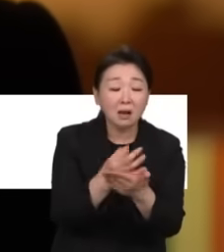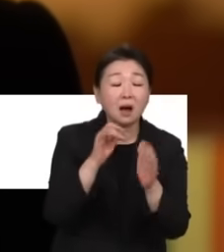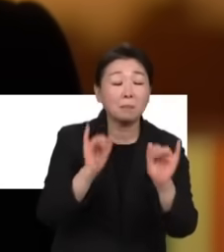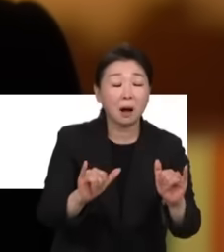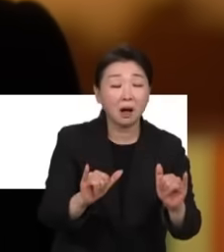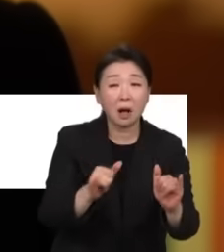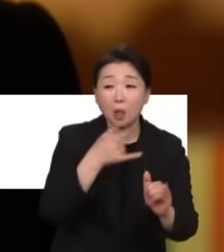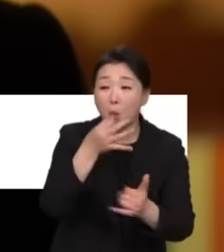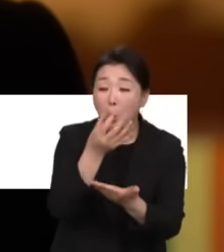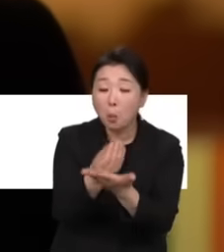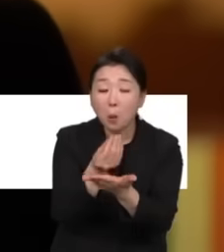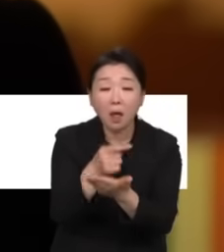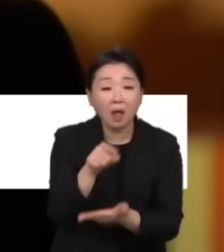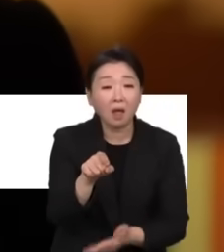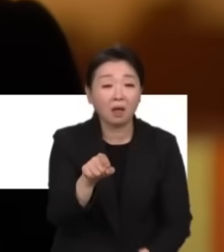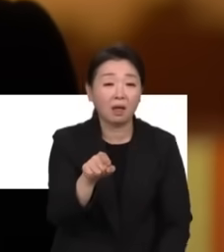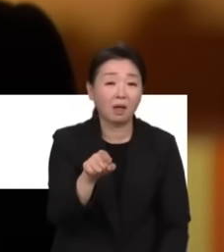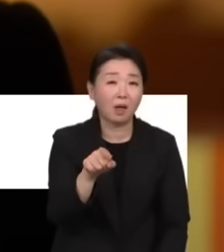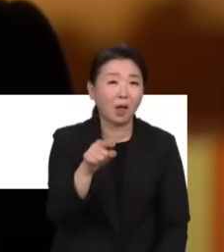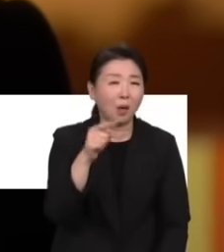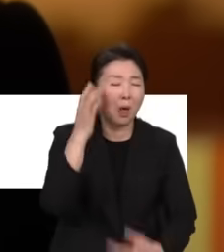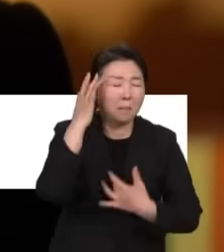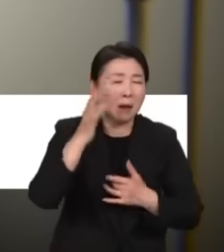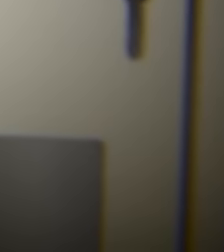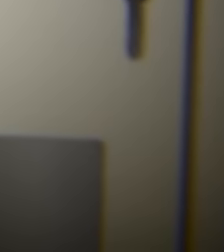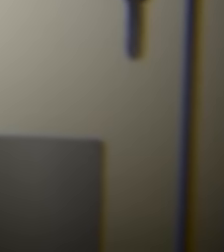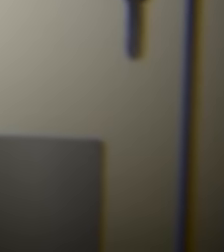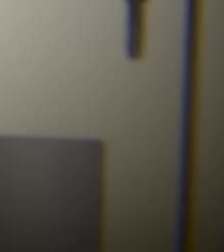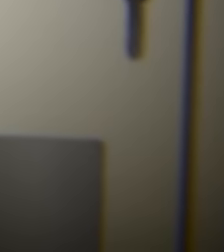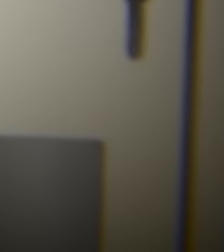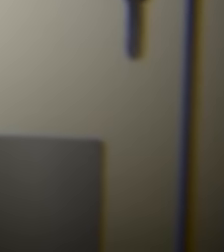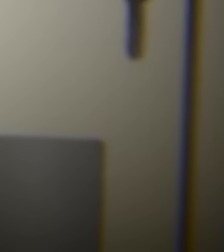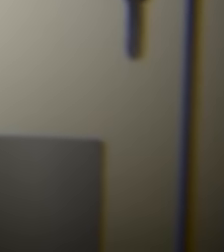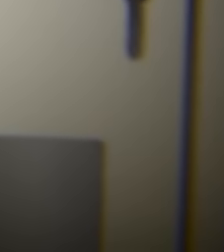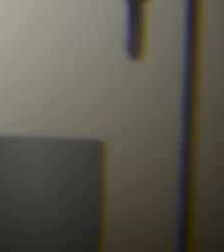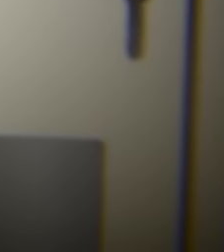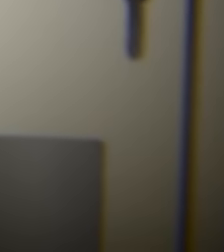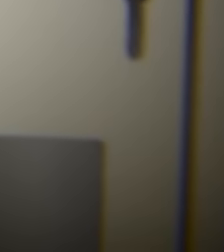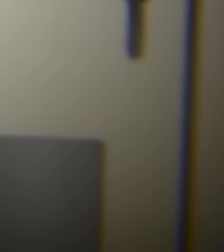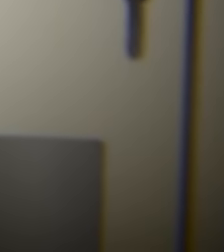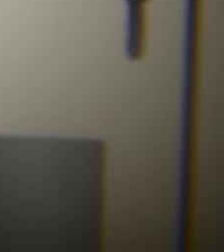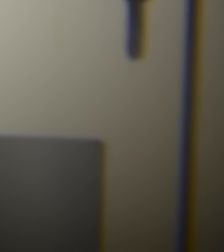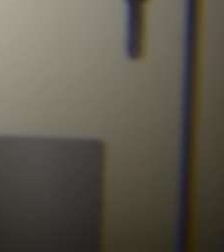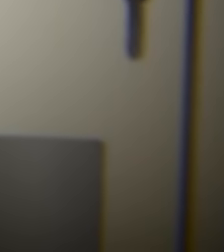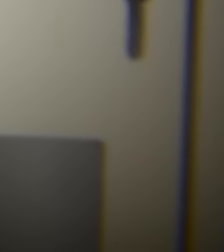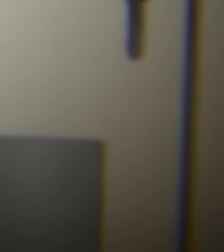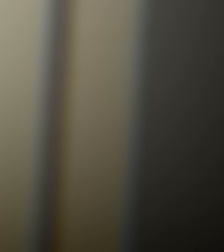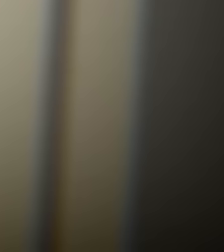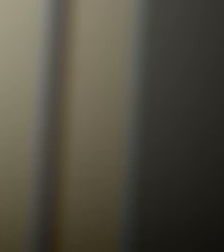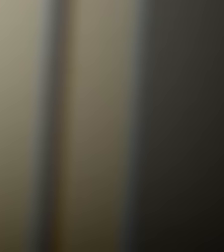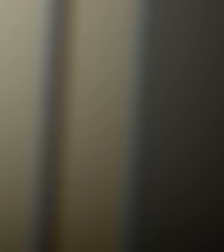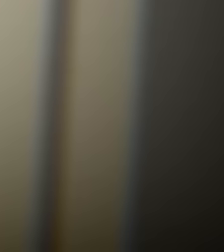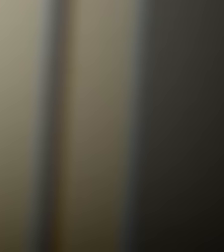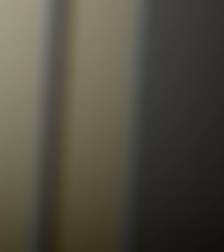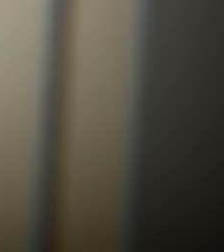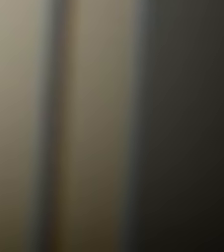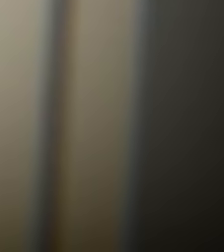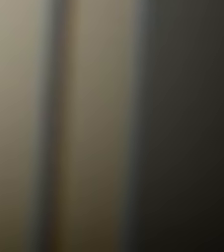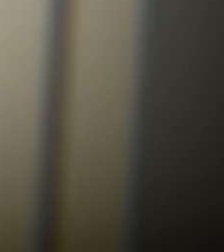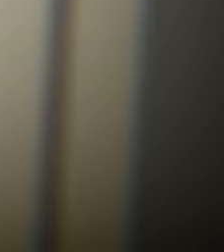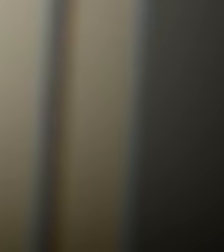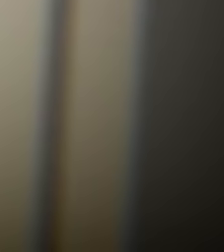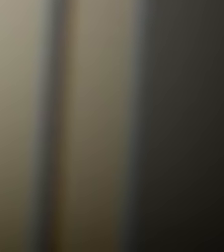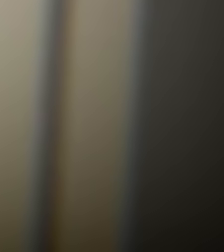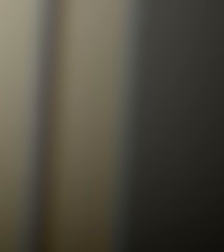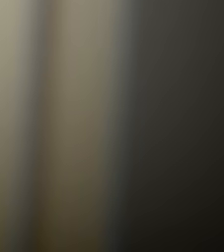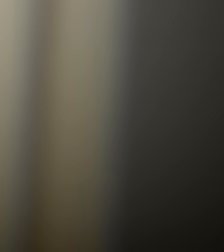녹음을 한다는 거에 대한 굉장히 회의 전에는 휴대폰이나 태블릿 PC 등 전자기기를 아예 맡겨놓게